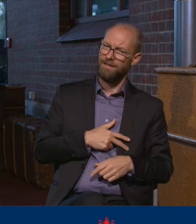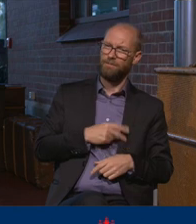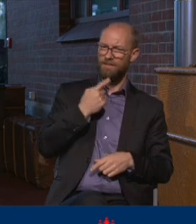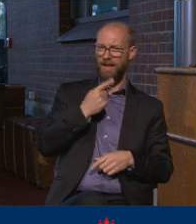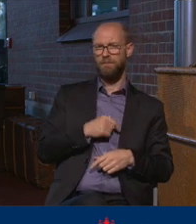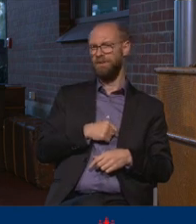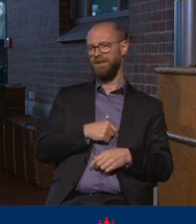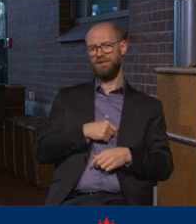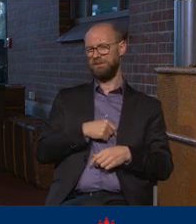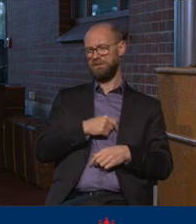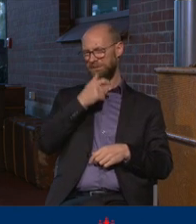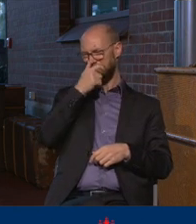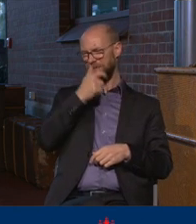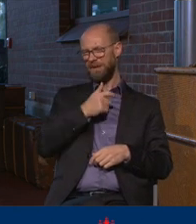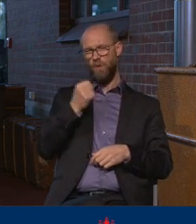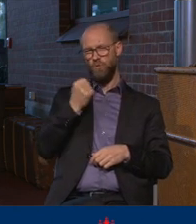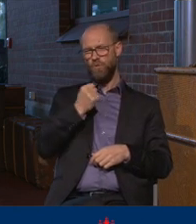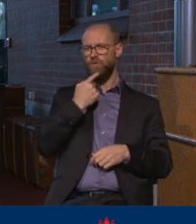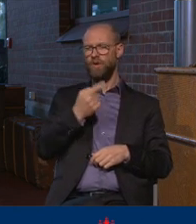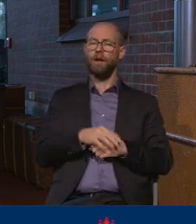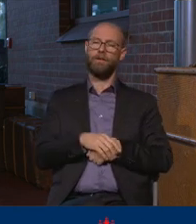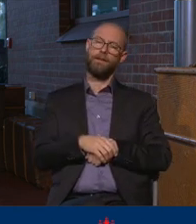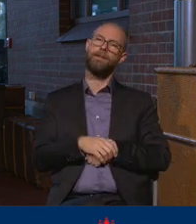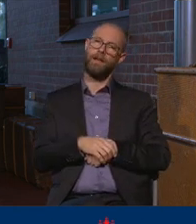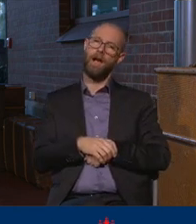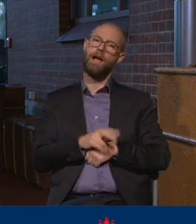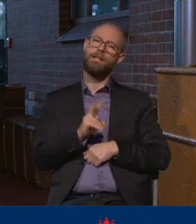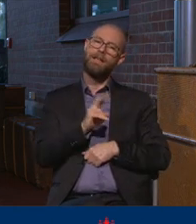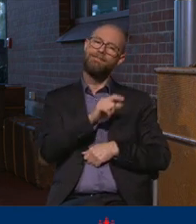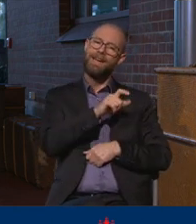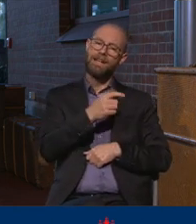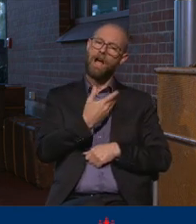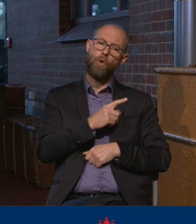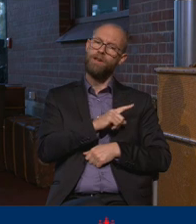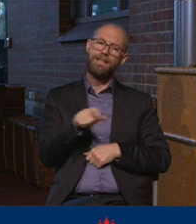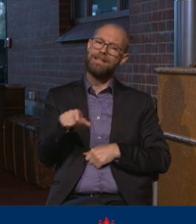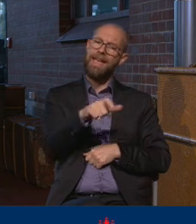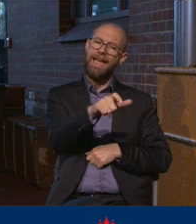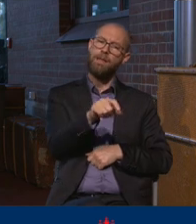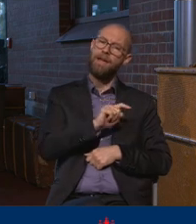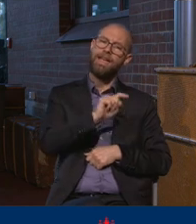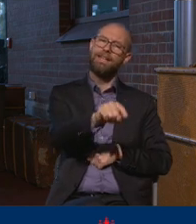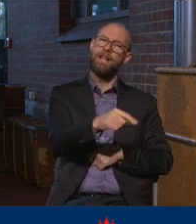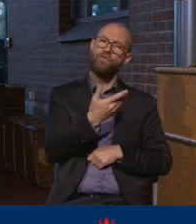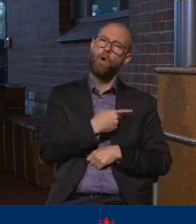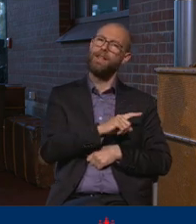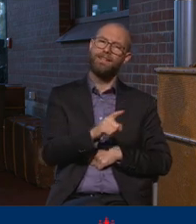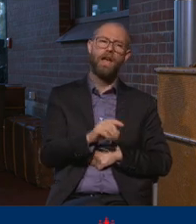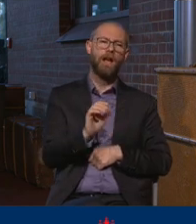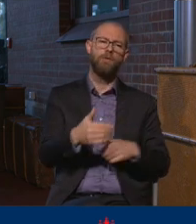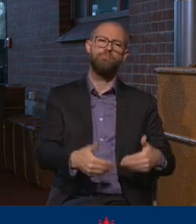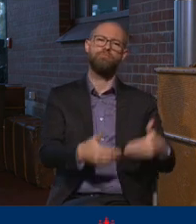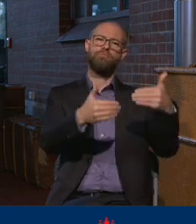ich sagen zynisch aber schon auch eine steile these zu sagen die händler wollen gar nicht an die elbe wir können das so abgeschlossen lassen